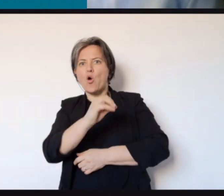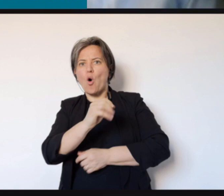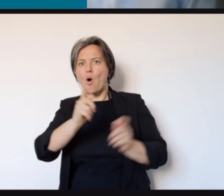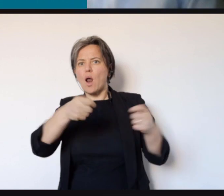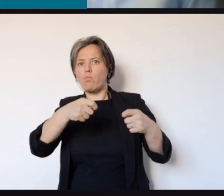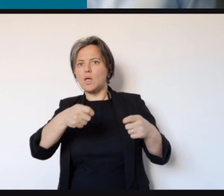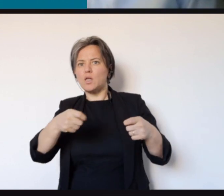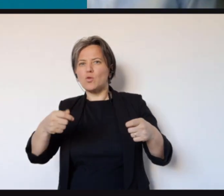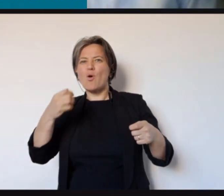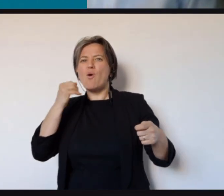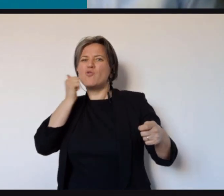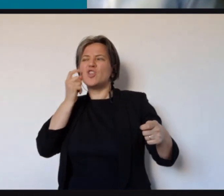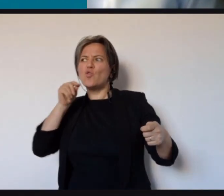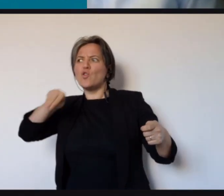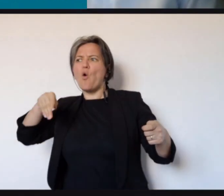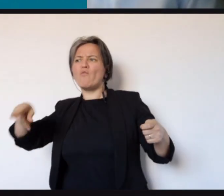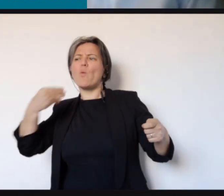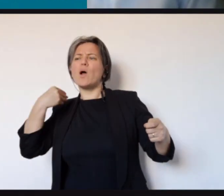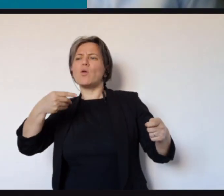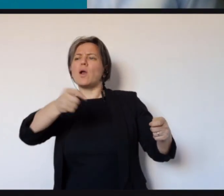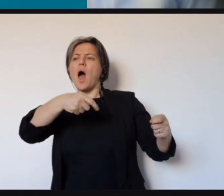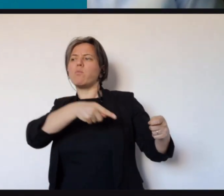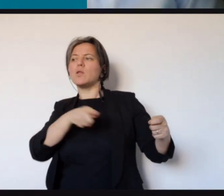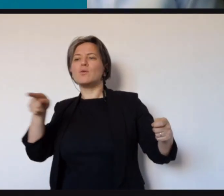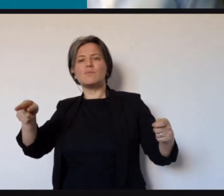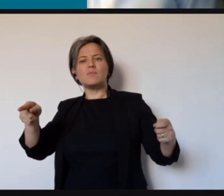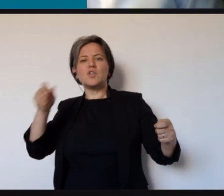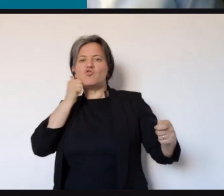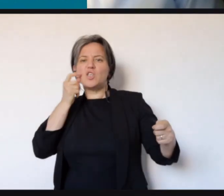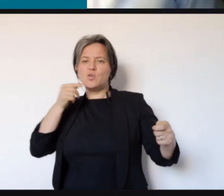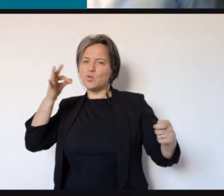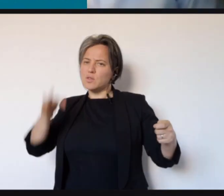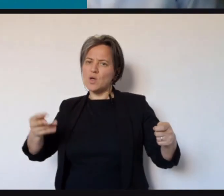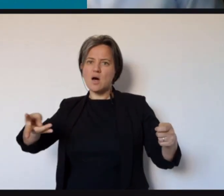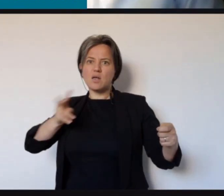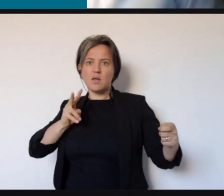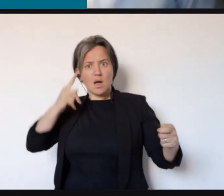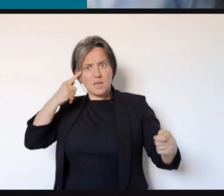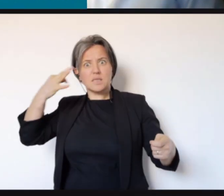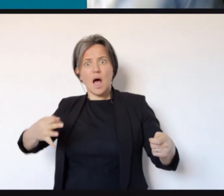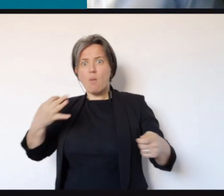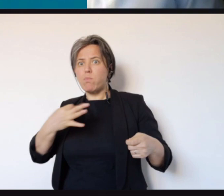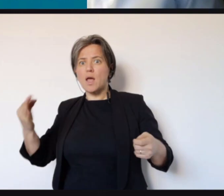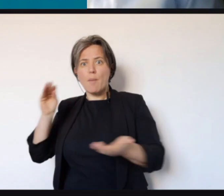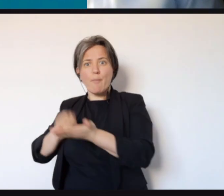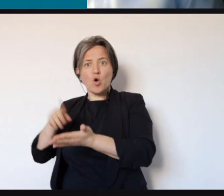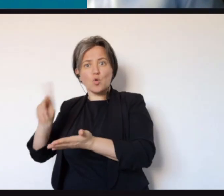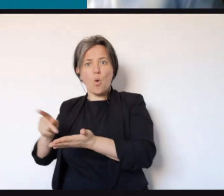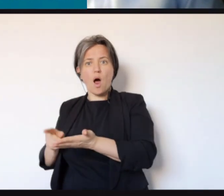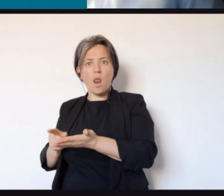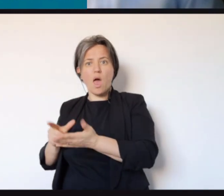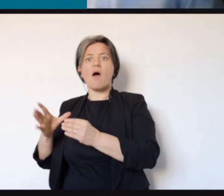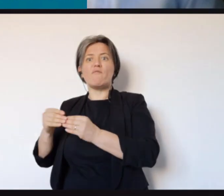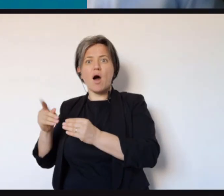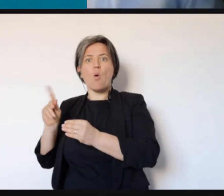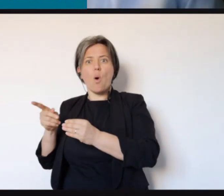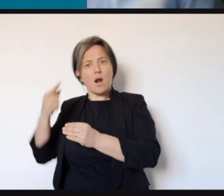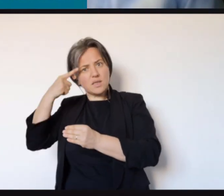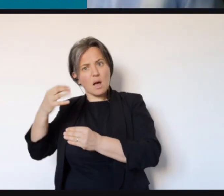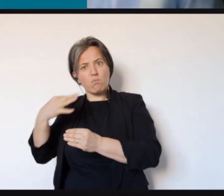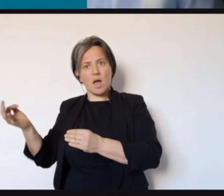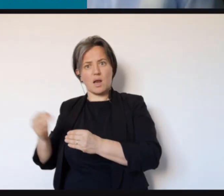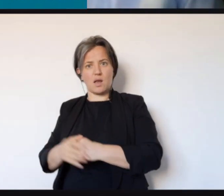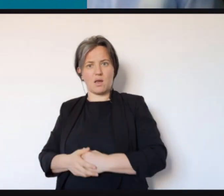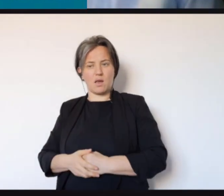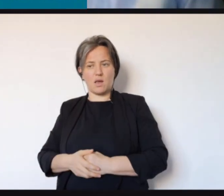Moro, quando hanno saputo la notizia, loro vi diranno il momento dove stavano e che cosa